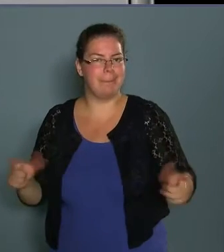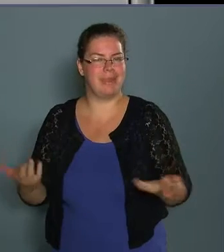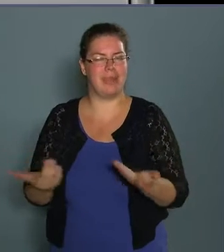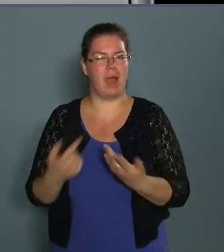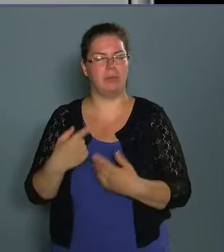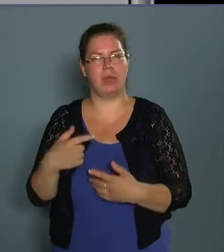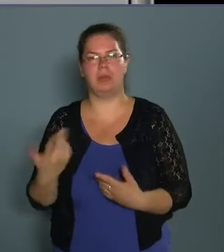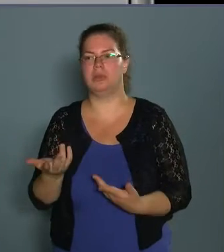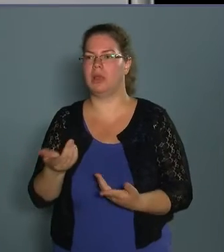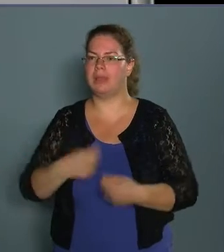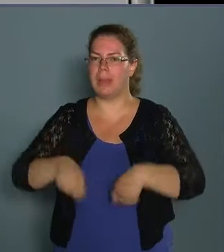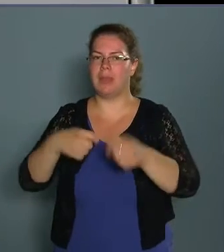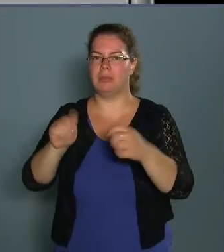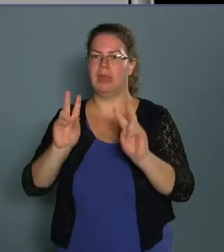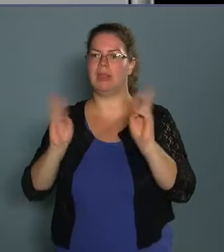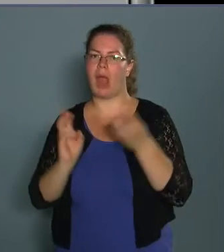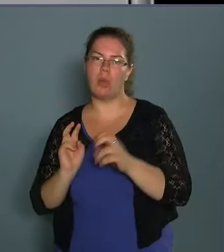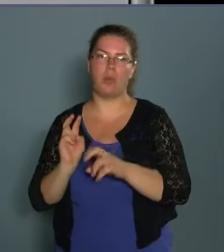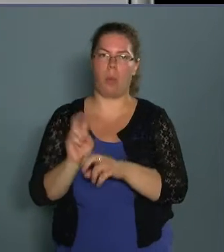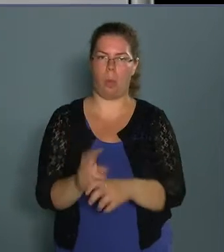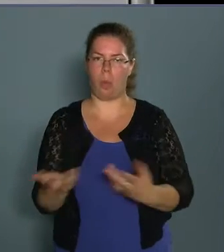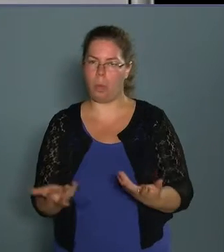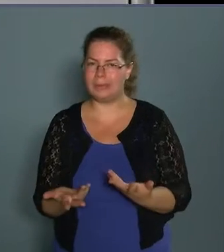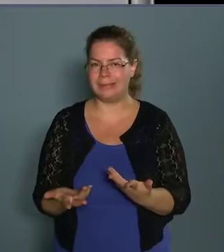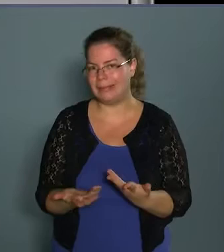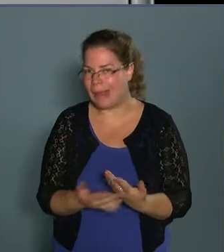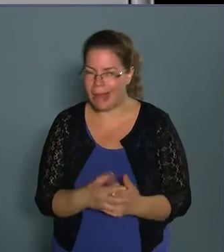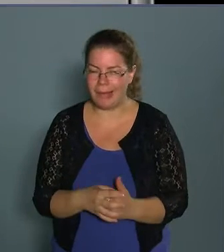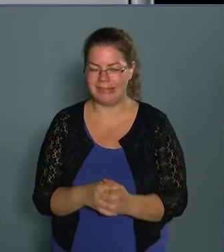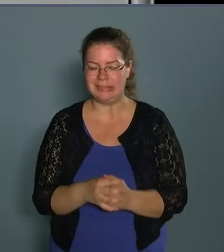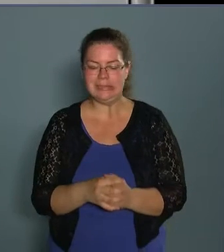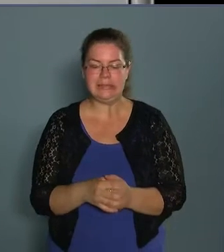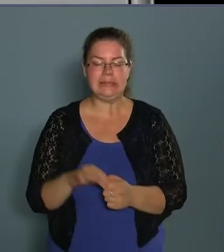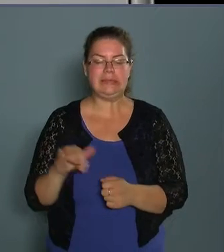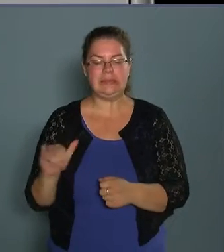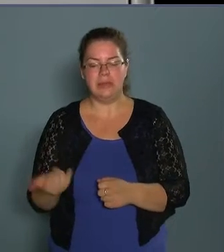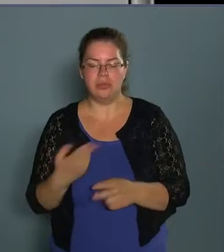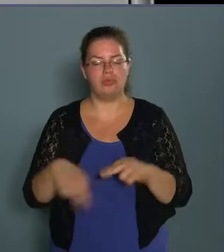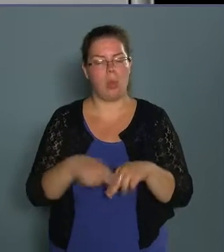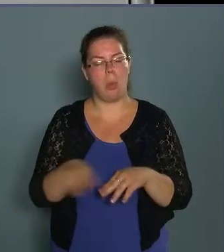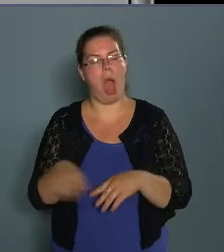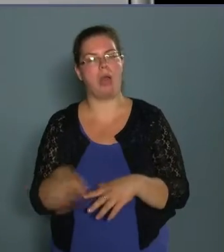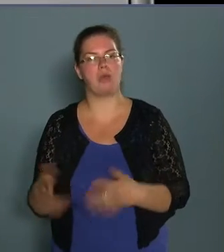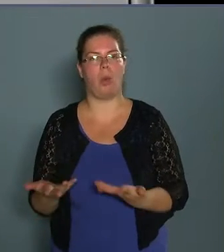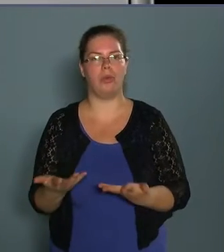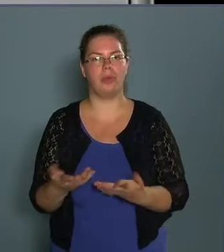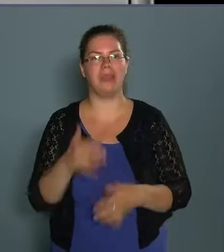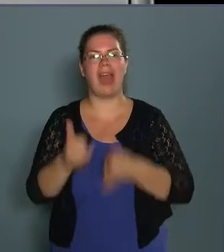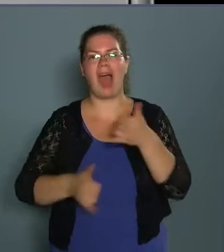a építményhez is hozzá kellett nyúlni, legalábbis papíron. Többek között